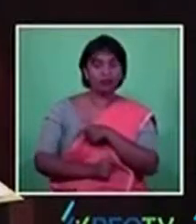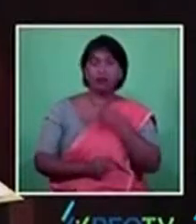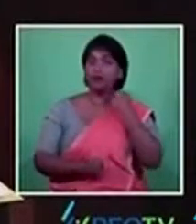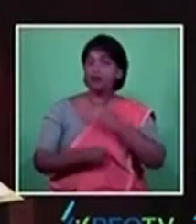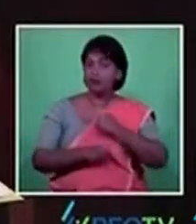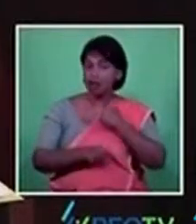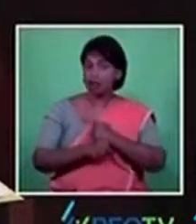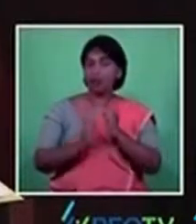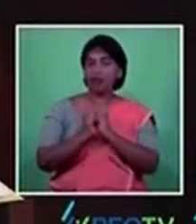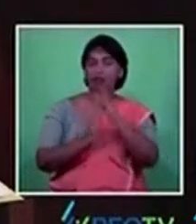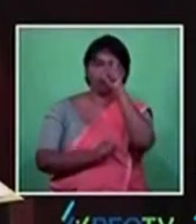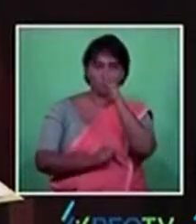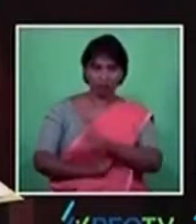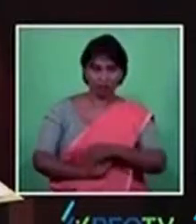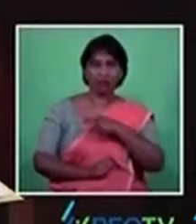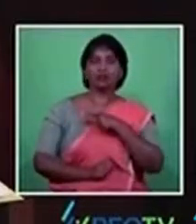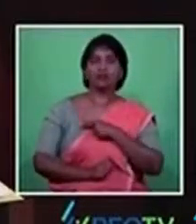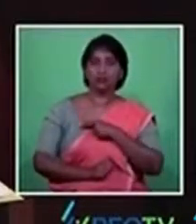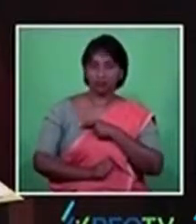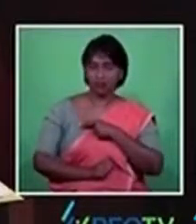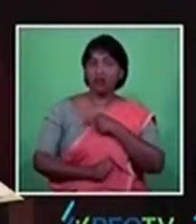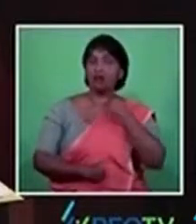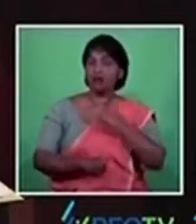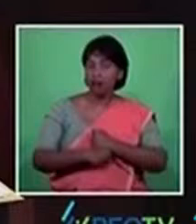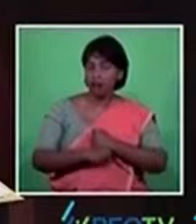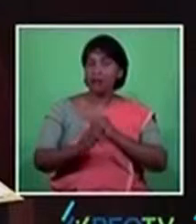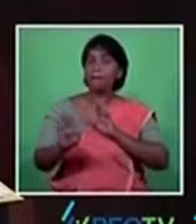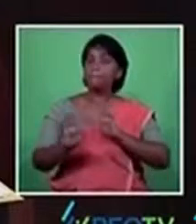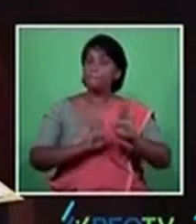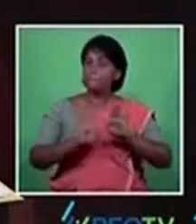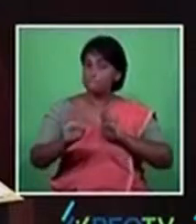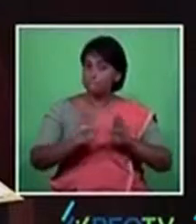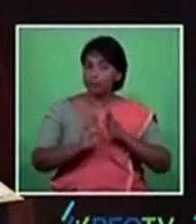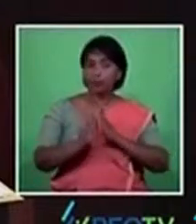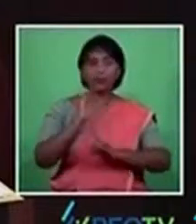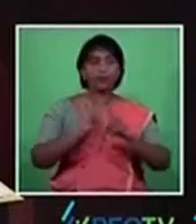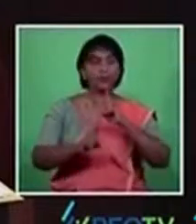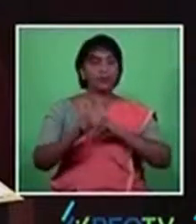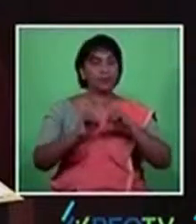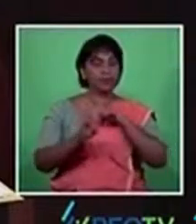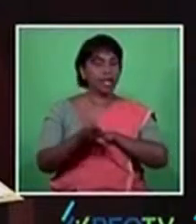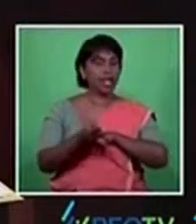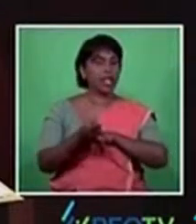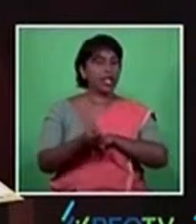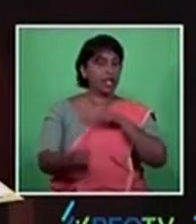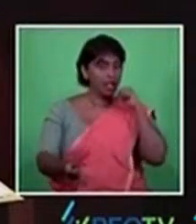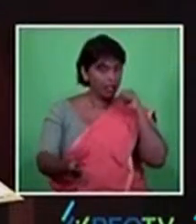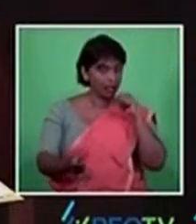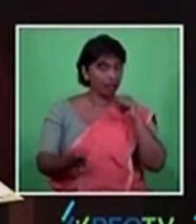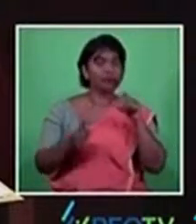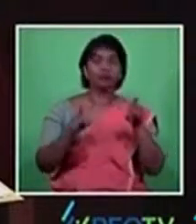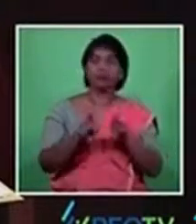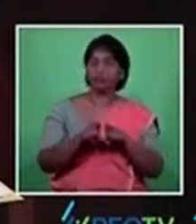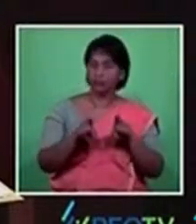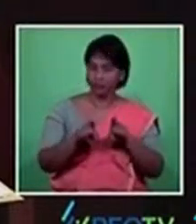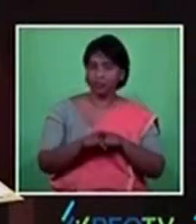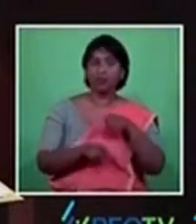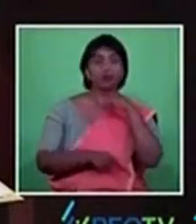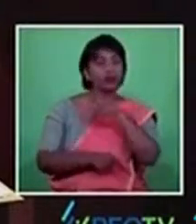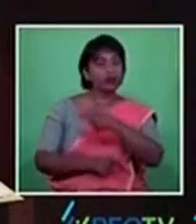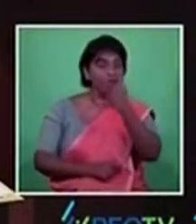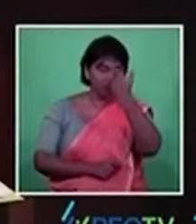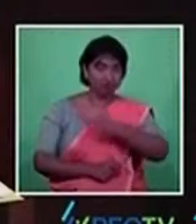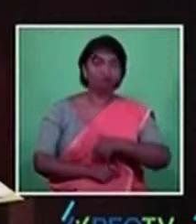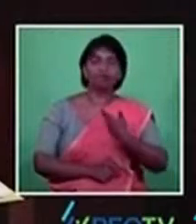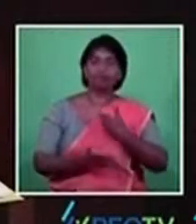රජයේ නිලධාරියෙක් හැටියට රාජ්‍ය පරිපාලන අමාත්‍යංශයේ ලේකම්වරයා හැටියට එතුමා